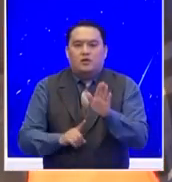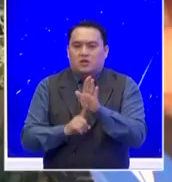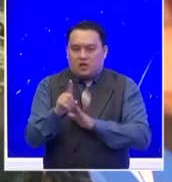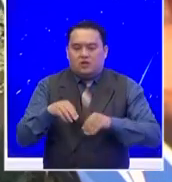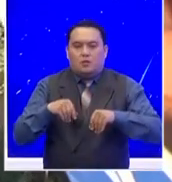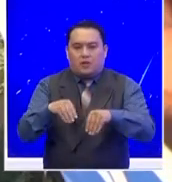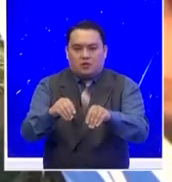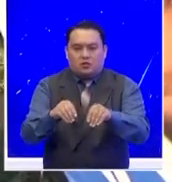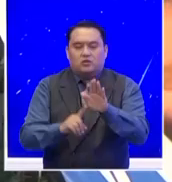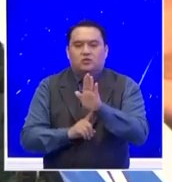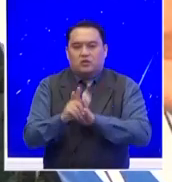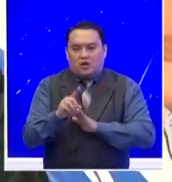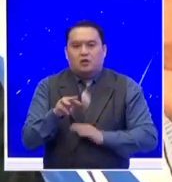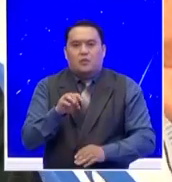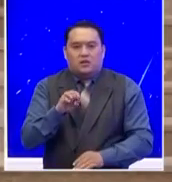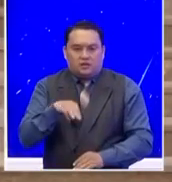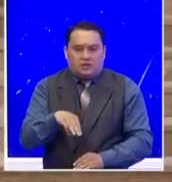началась и посевная с конца марта.